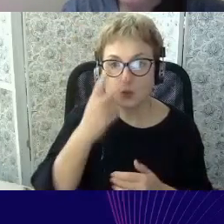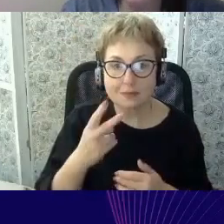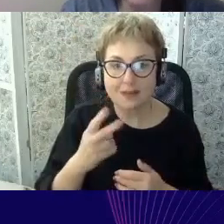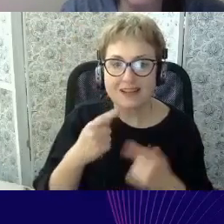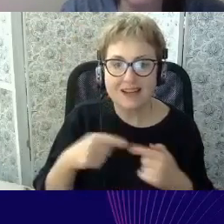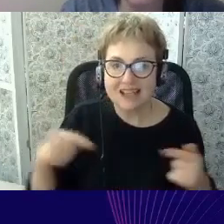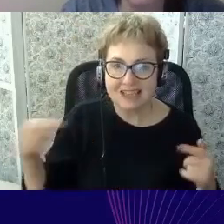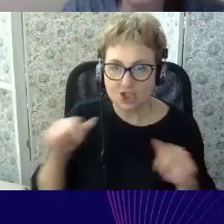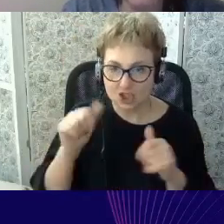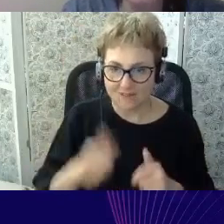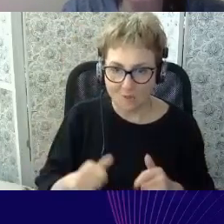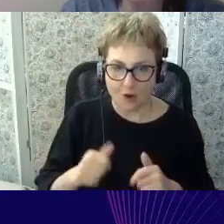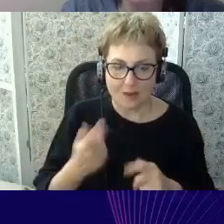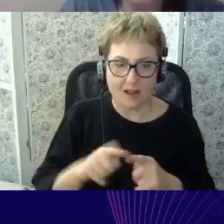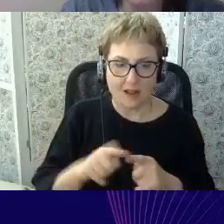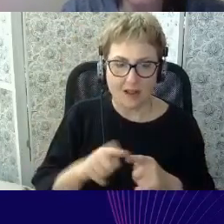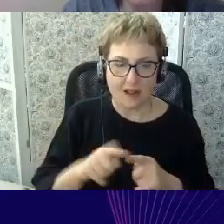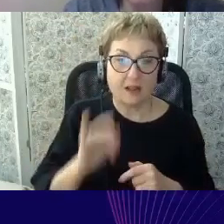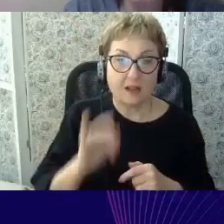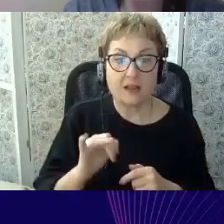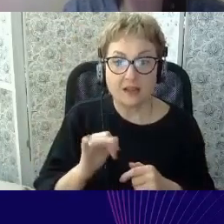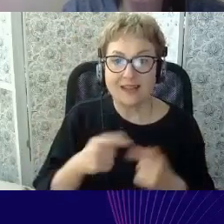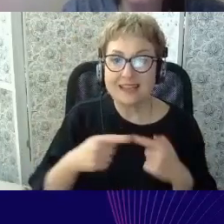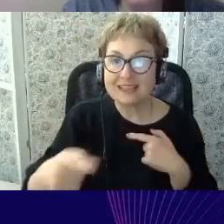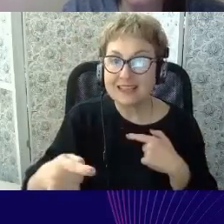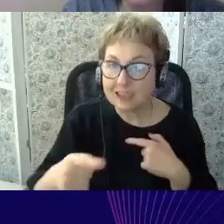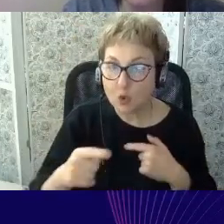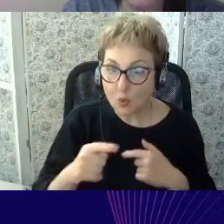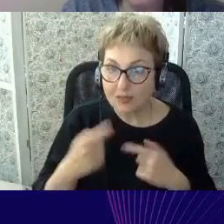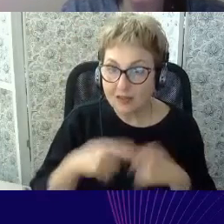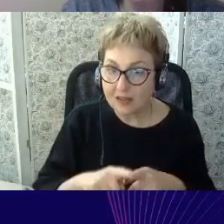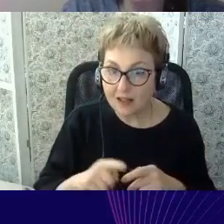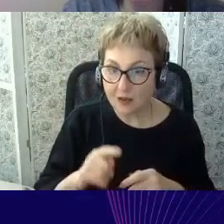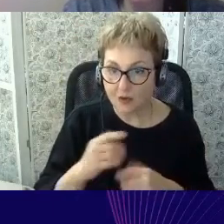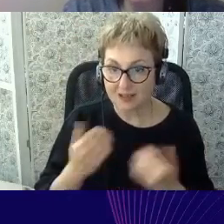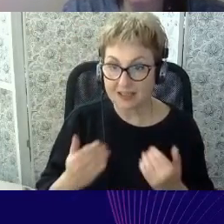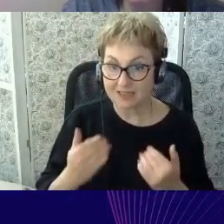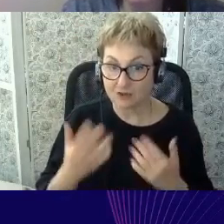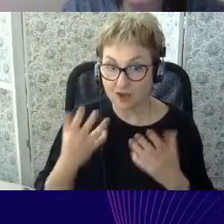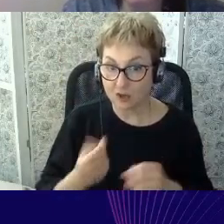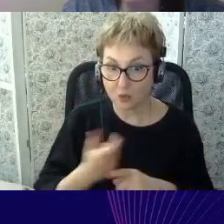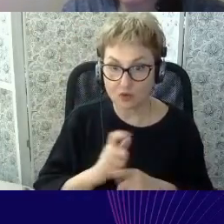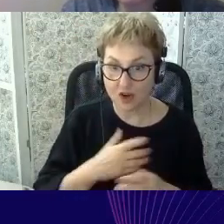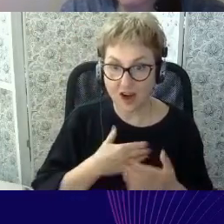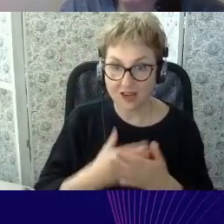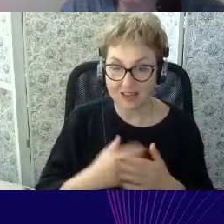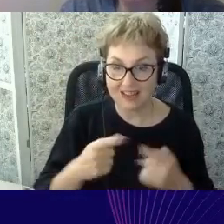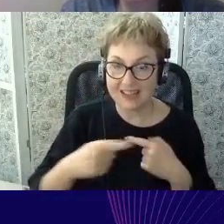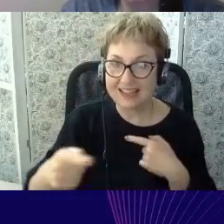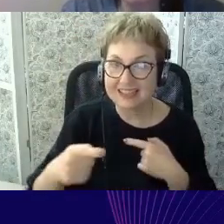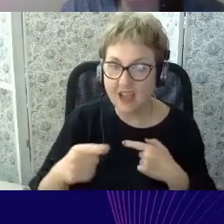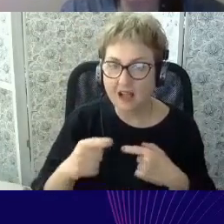предусматривает различные формы. Это и дистанционные технологии. Причем на сегодняшний день очень активно